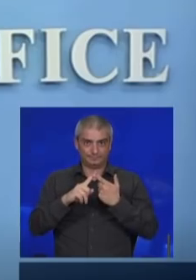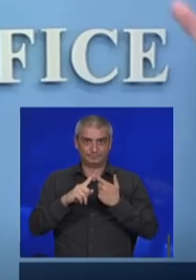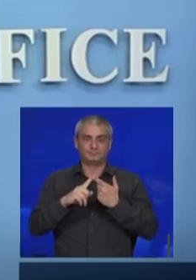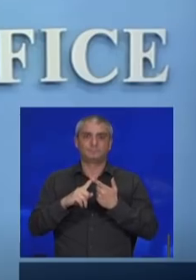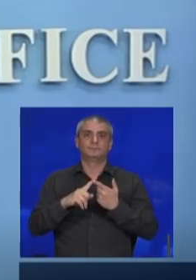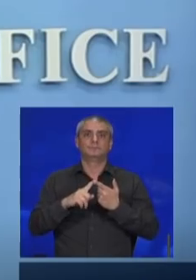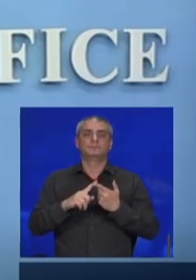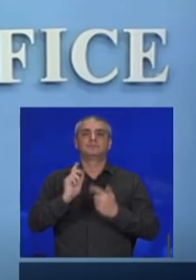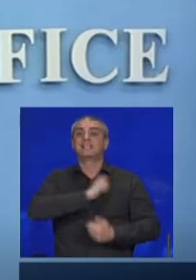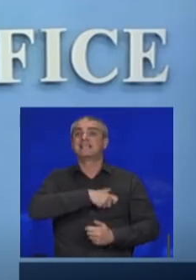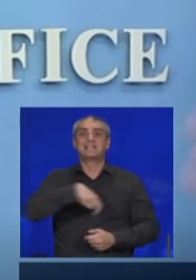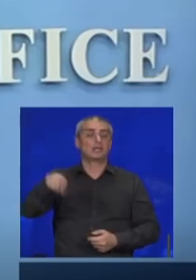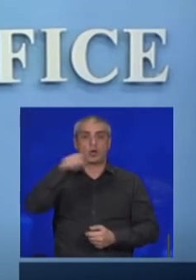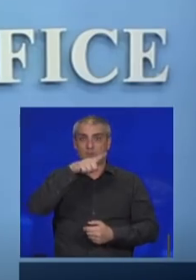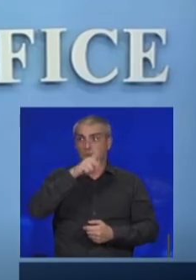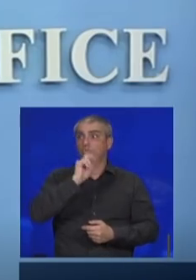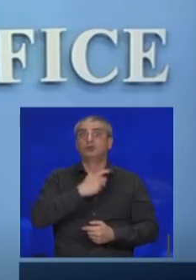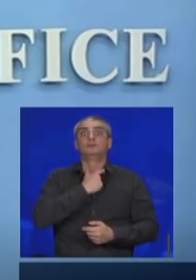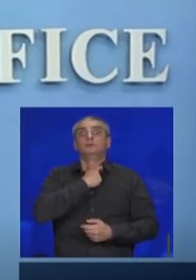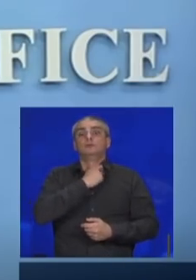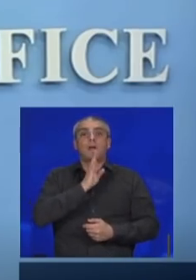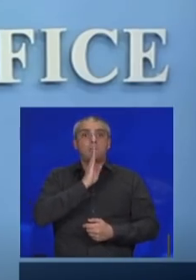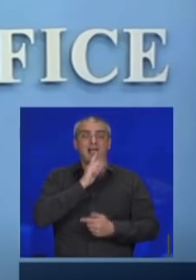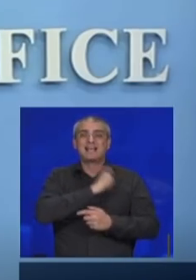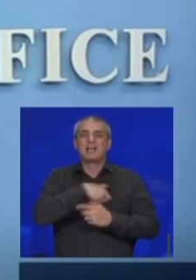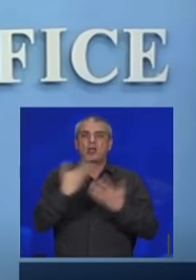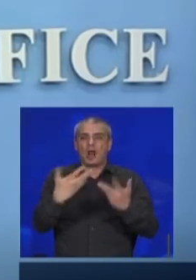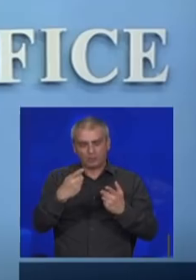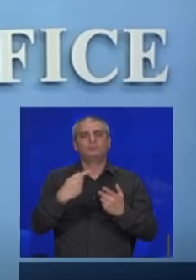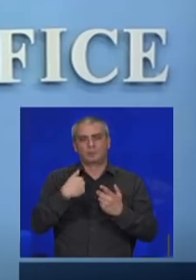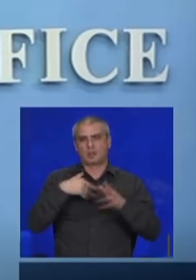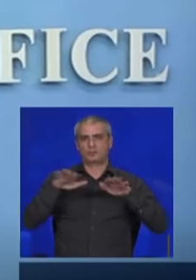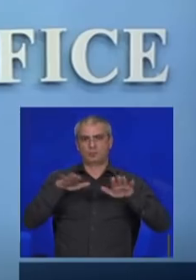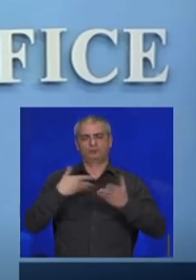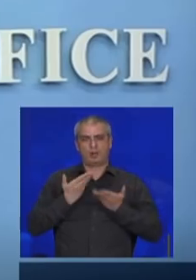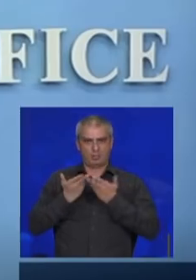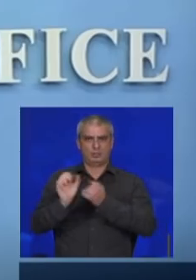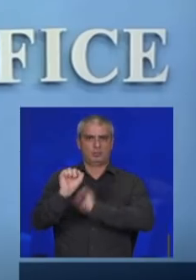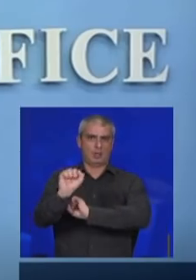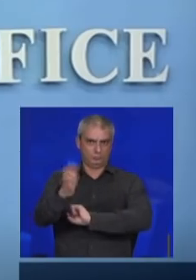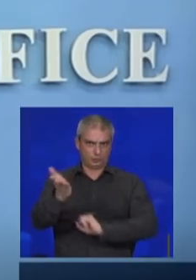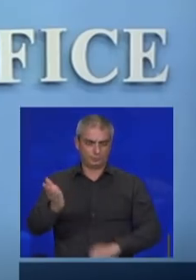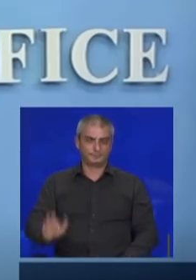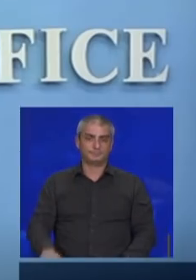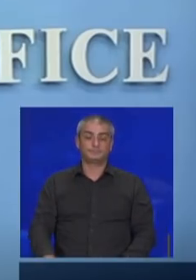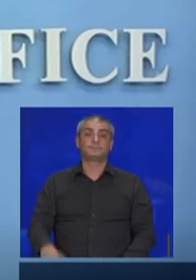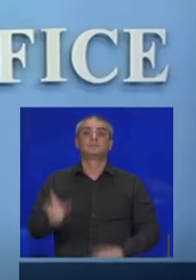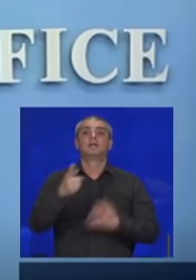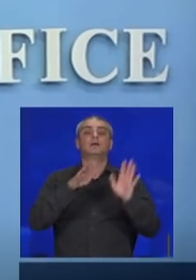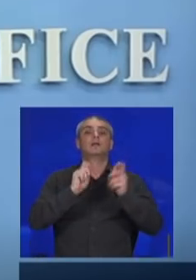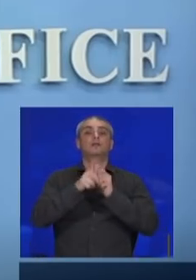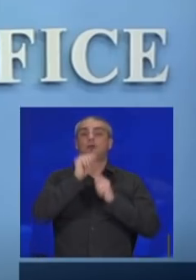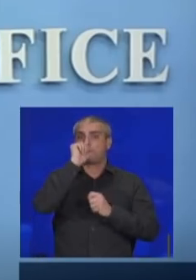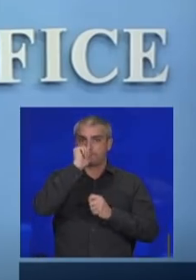ועיריות, שתהיה להם בעיה, עיריות חלשות, אנחנו כממשלה נעמוד מולם. תשלומי המים אפשר יהיה